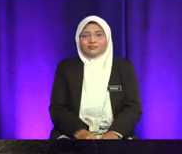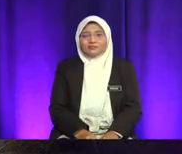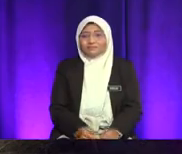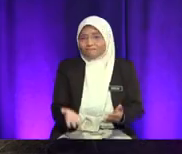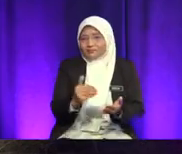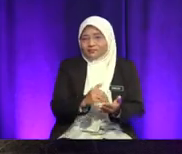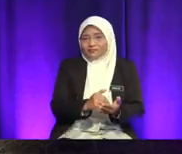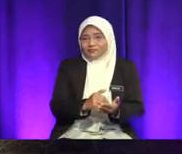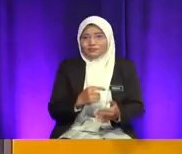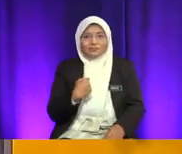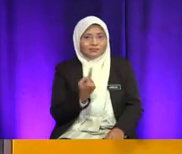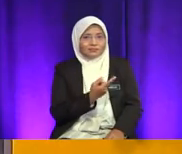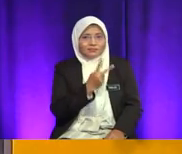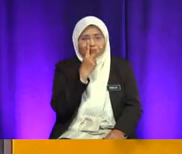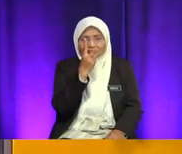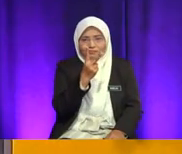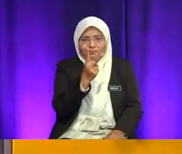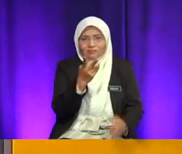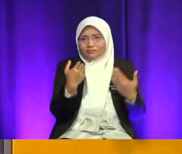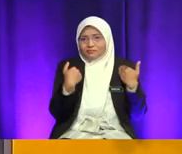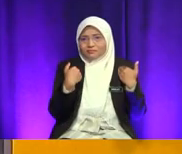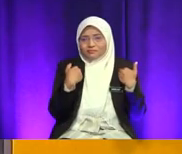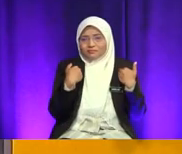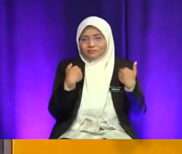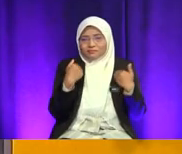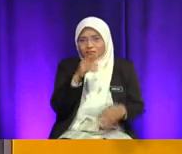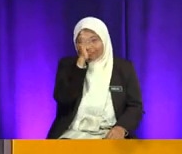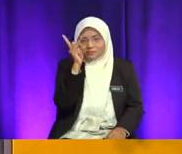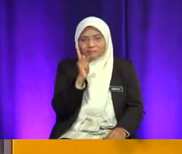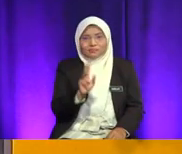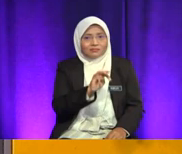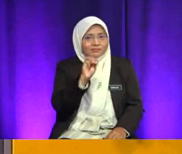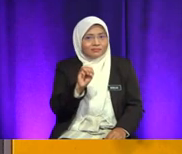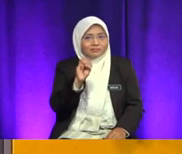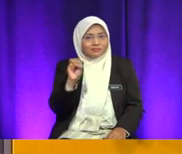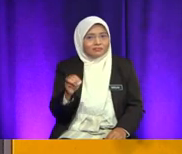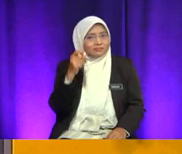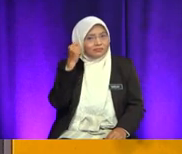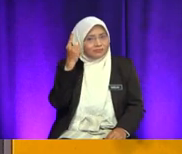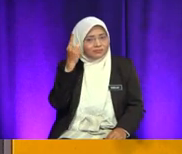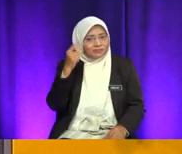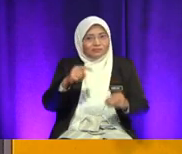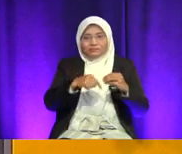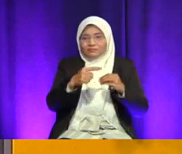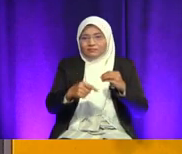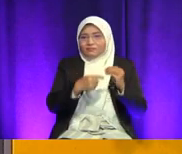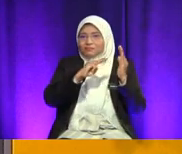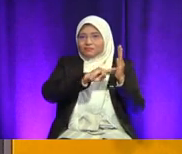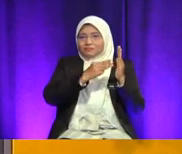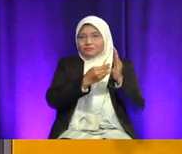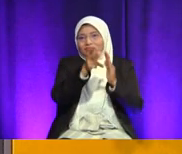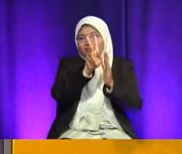melihat Adakah murid jelas dengan pengertian kedaulatan jadi saya